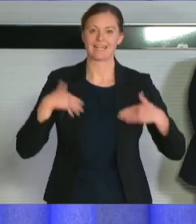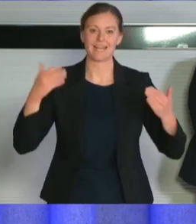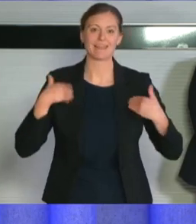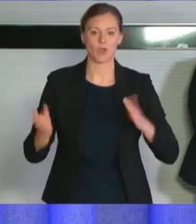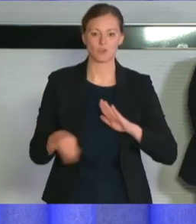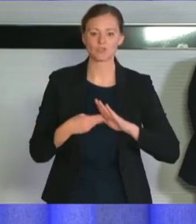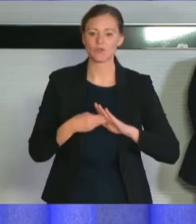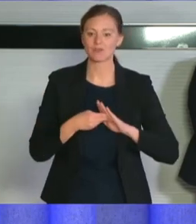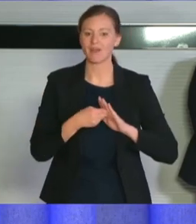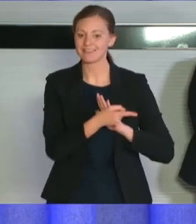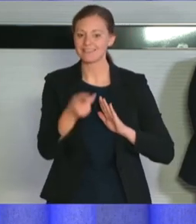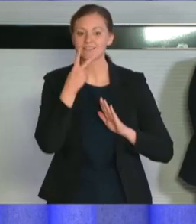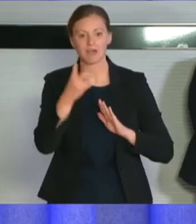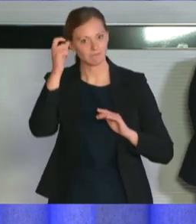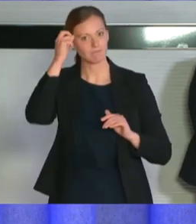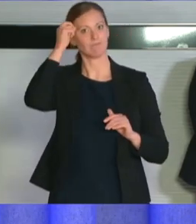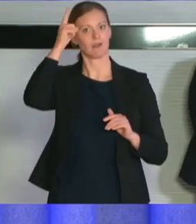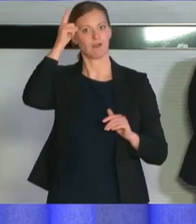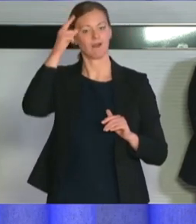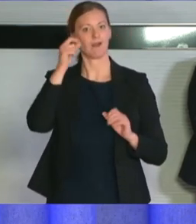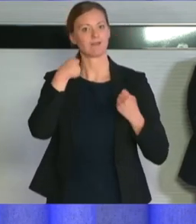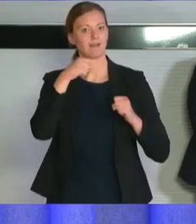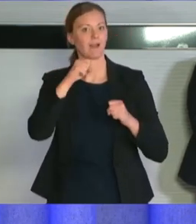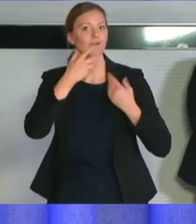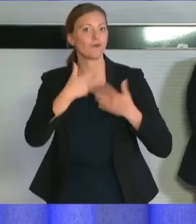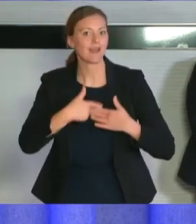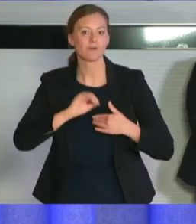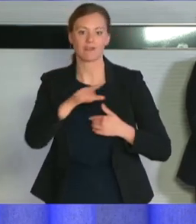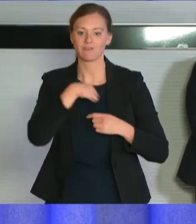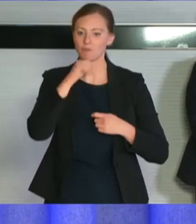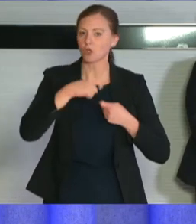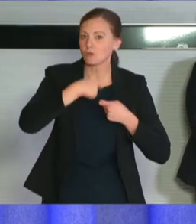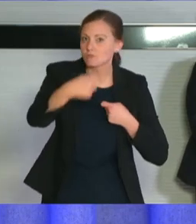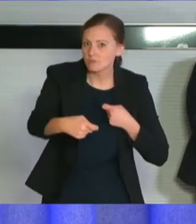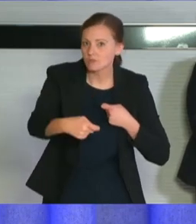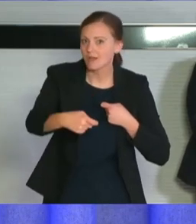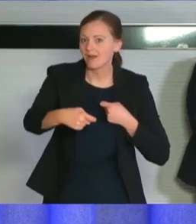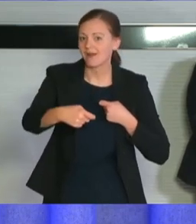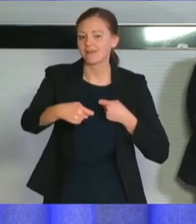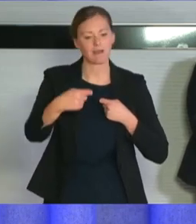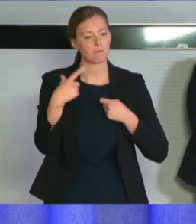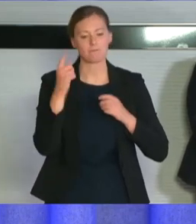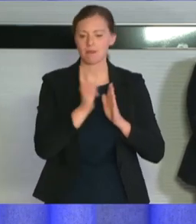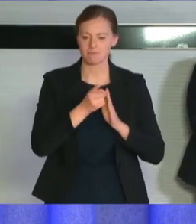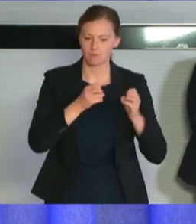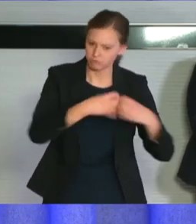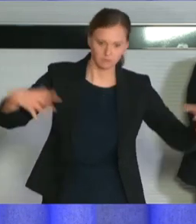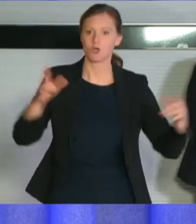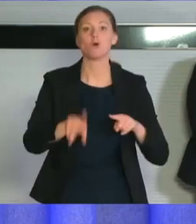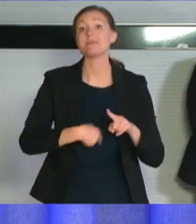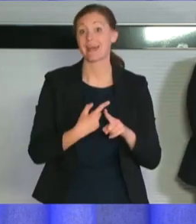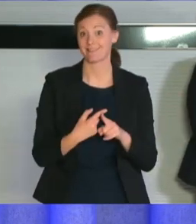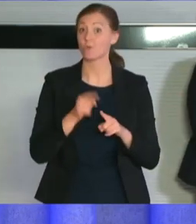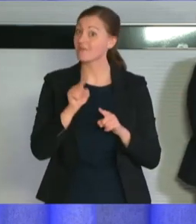over at tiltakene virker, og at vi derfor må fortsette med dem. For det skal ikke mye til før det bruser opp igjen. Og det er jo en av de utfordringene